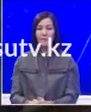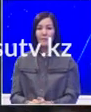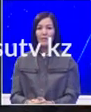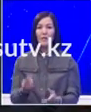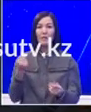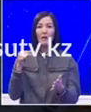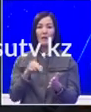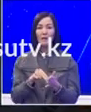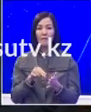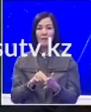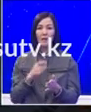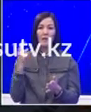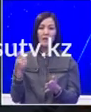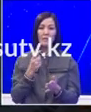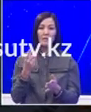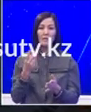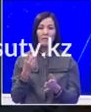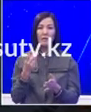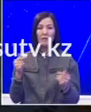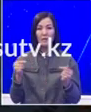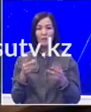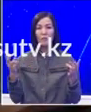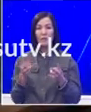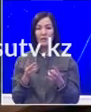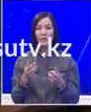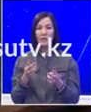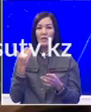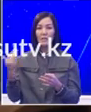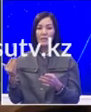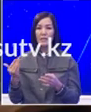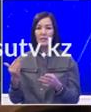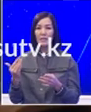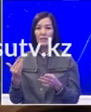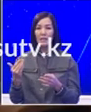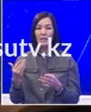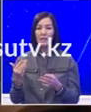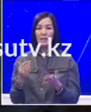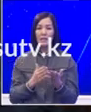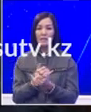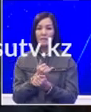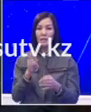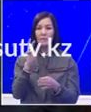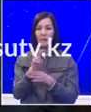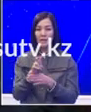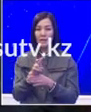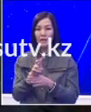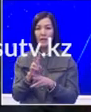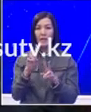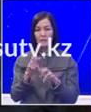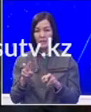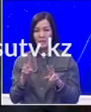Тариф шаруа қожалықтарына тиісті бағамен сай болуы керек. Сіздерге монополияға қарсы қызмет мамандары барады. Мәселенің аққарасын